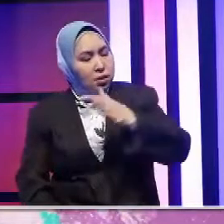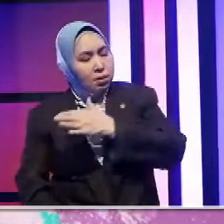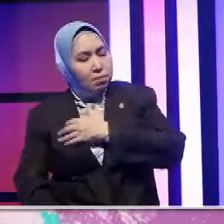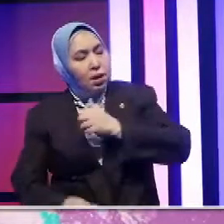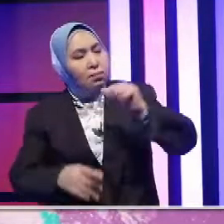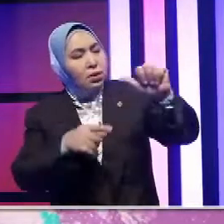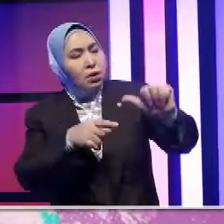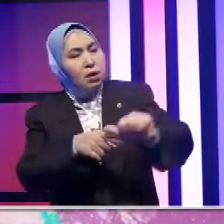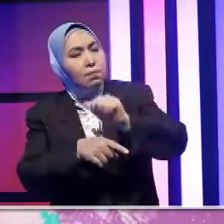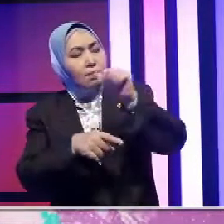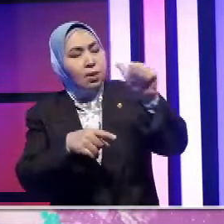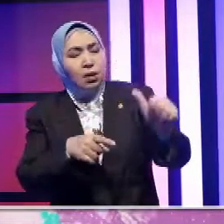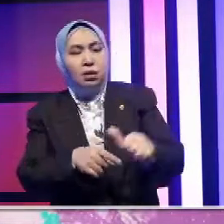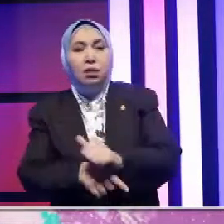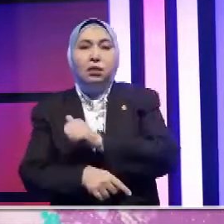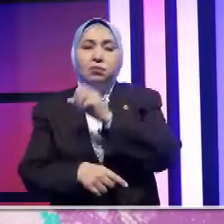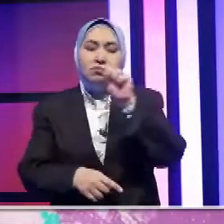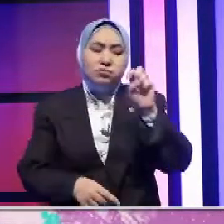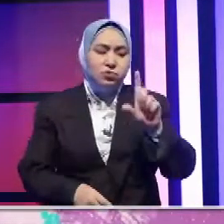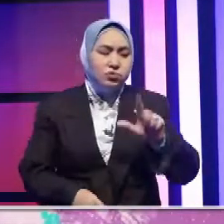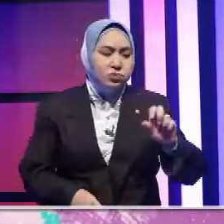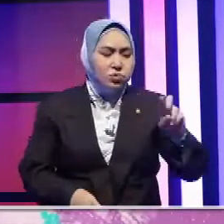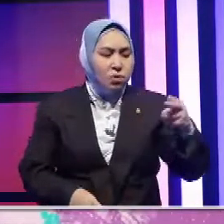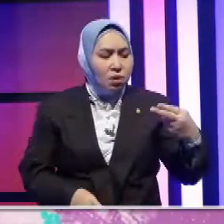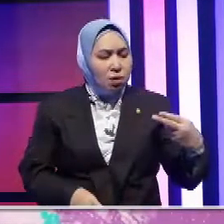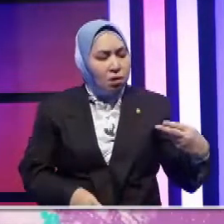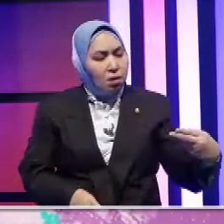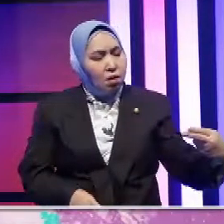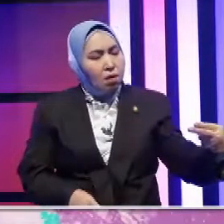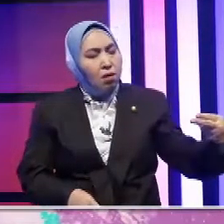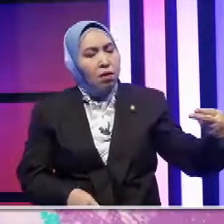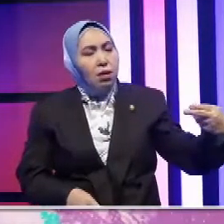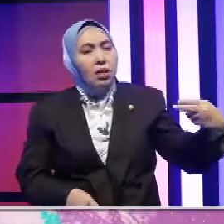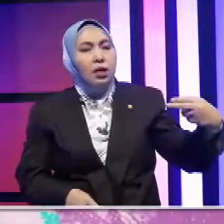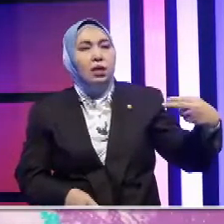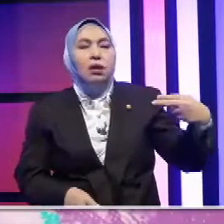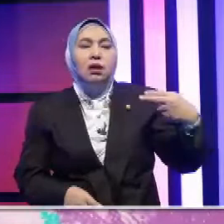الذين آمنوا وعملوا